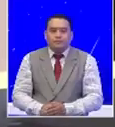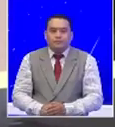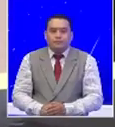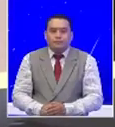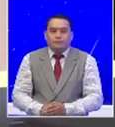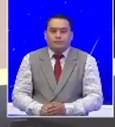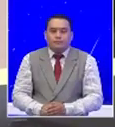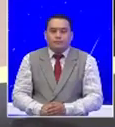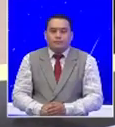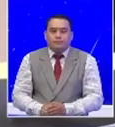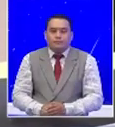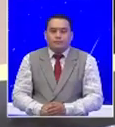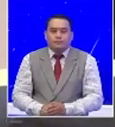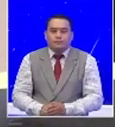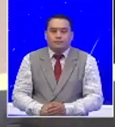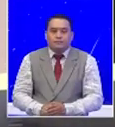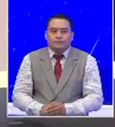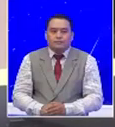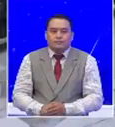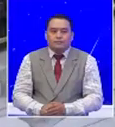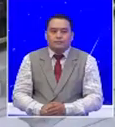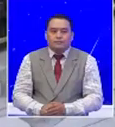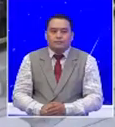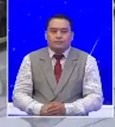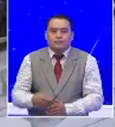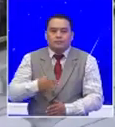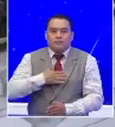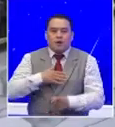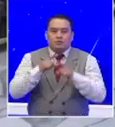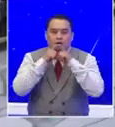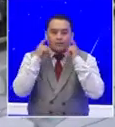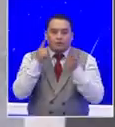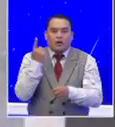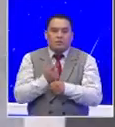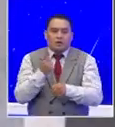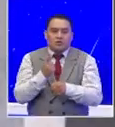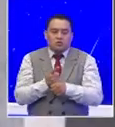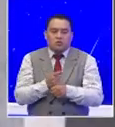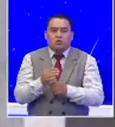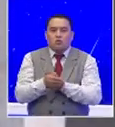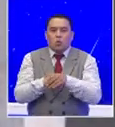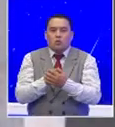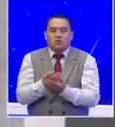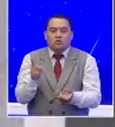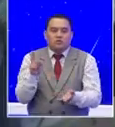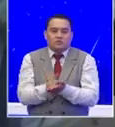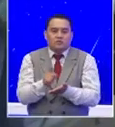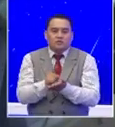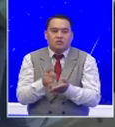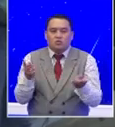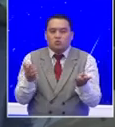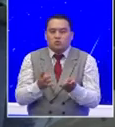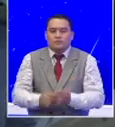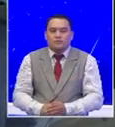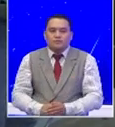жатқан карантинға байланысты маска киіп жүрлеріңізді сұраймыз. Арақашықтық сақтаныздар, антисептикалық құралды қолданыңыздар. Помимо